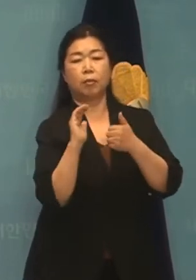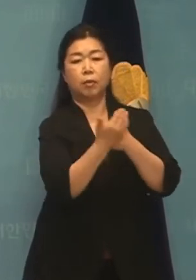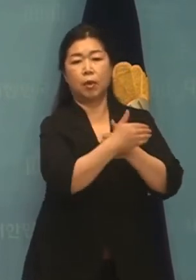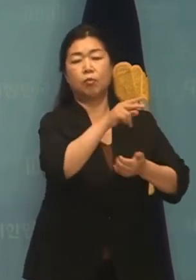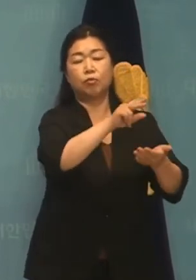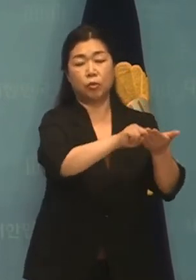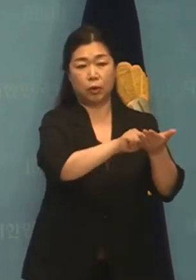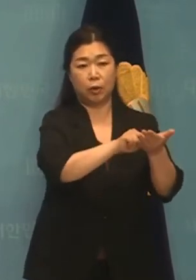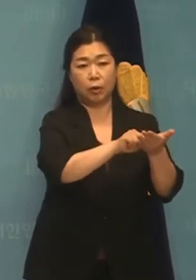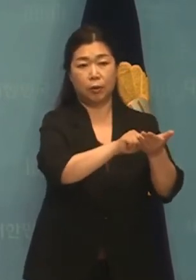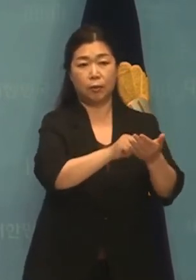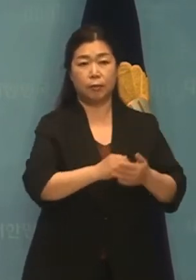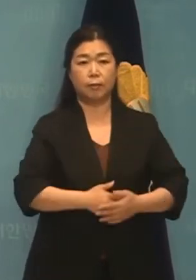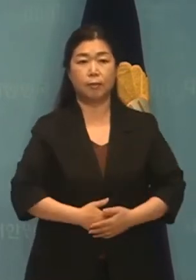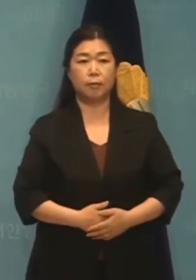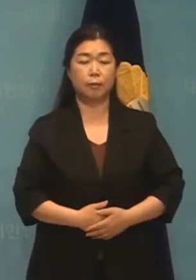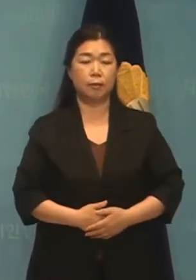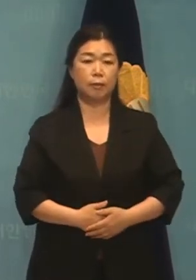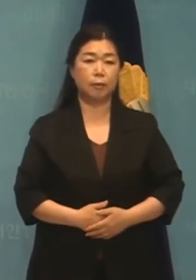제기되고 있습니다.